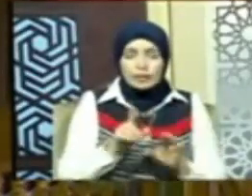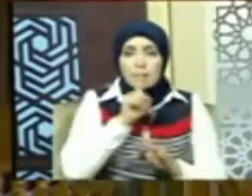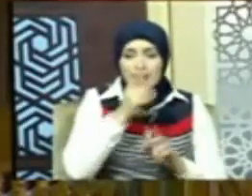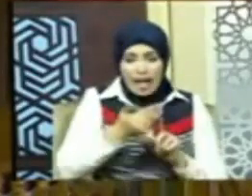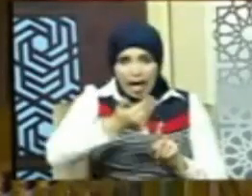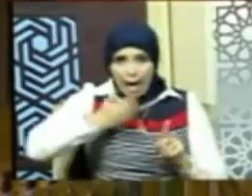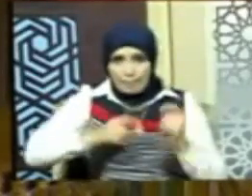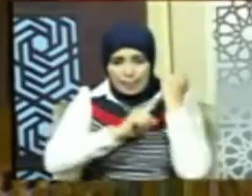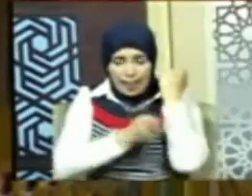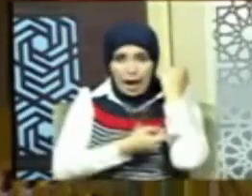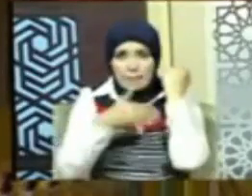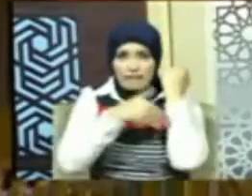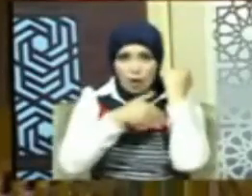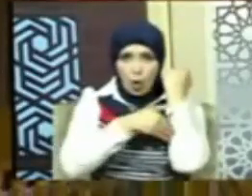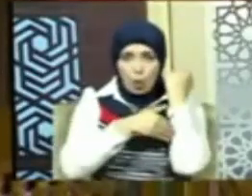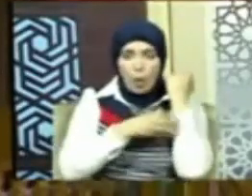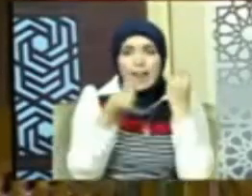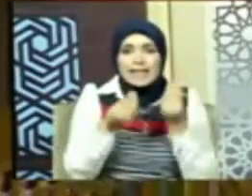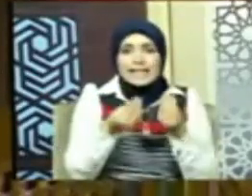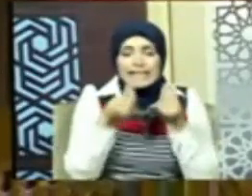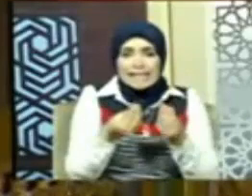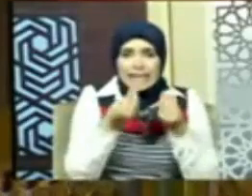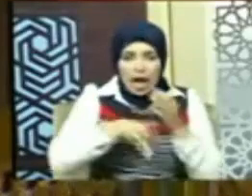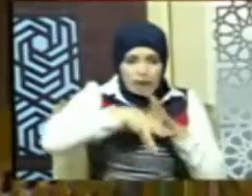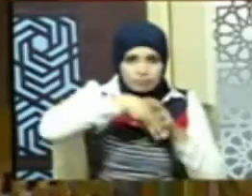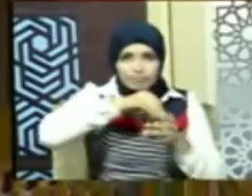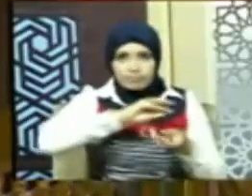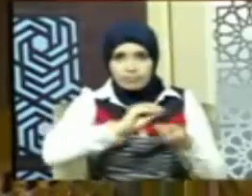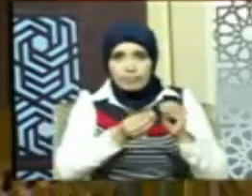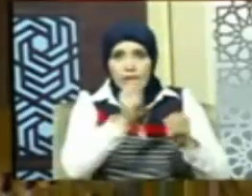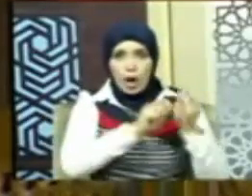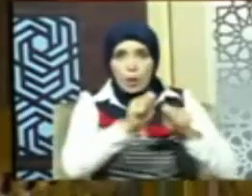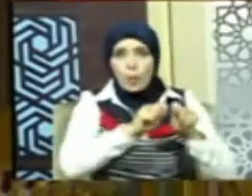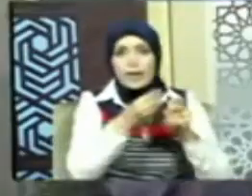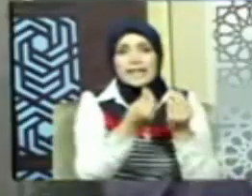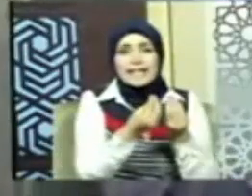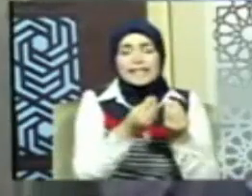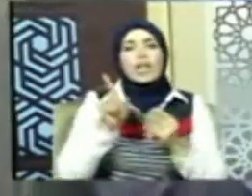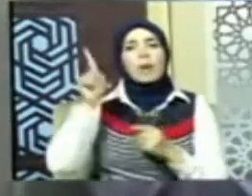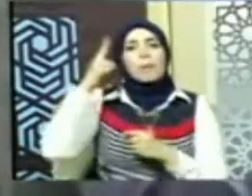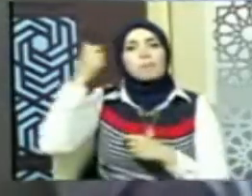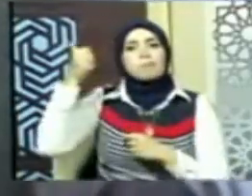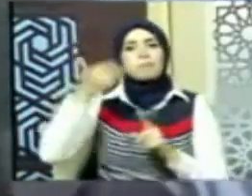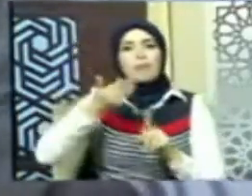وعرف نوع الجنين قبل أن يخلق، فهل عرف